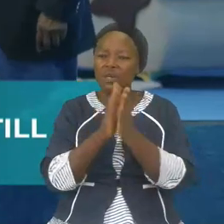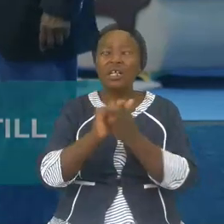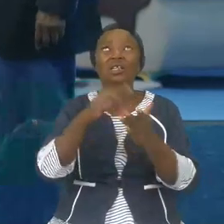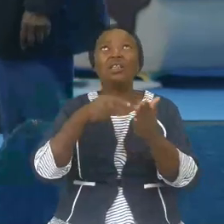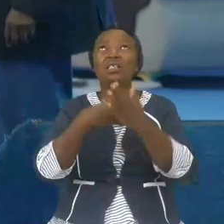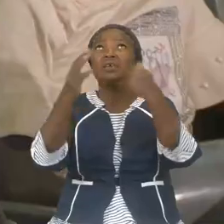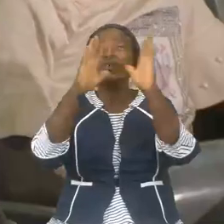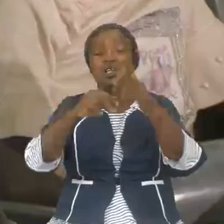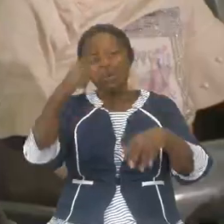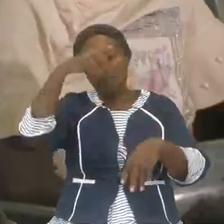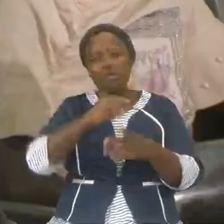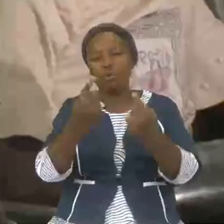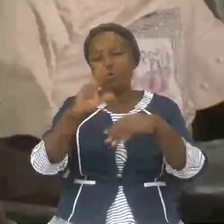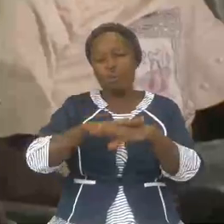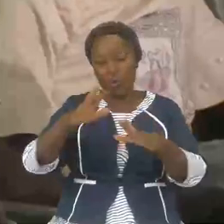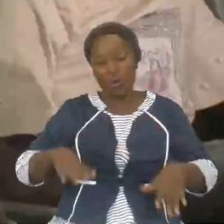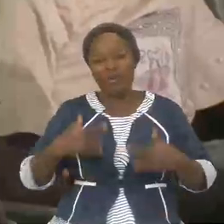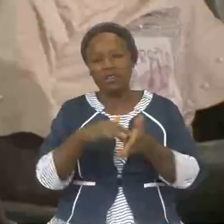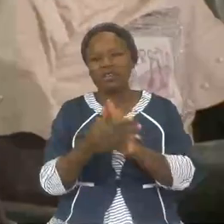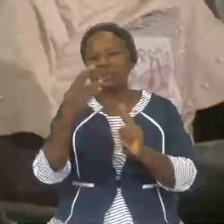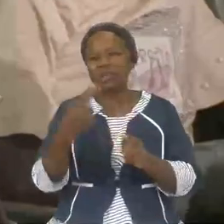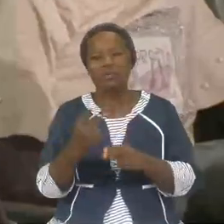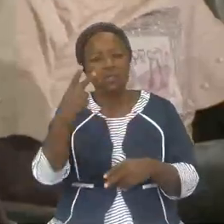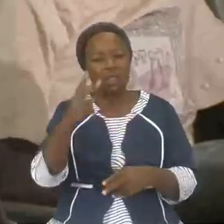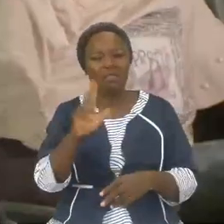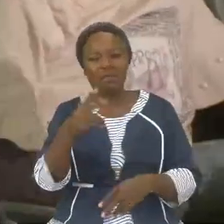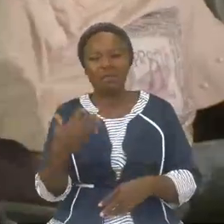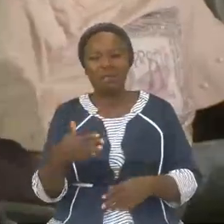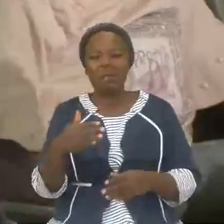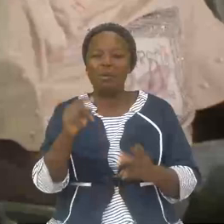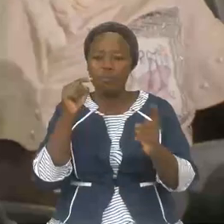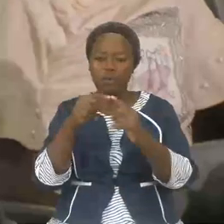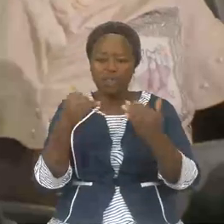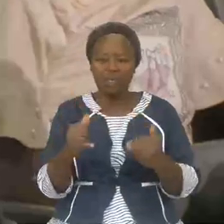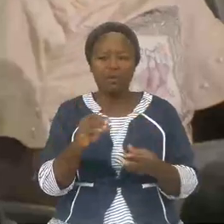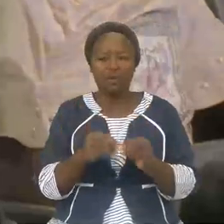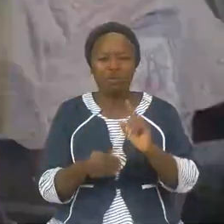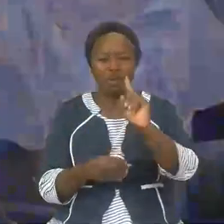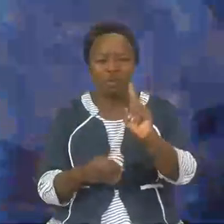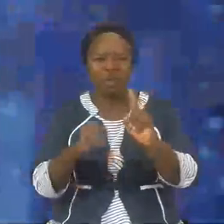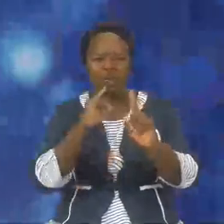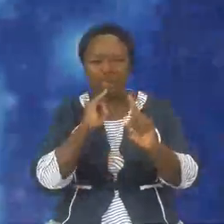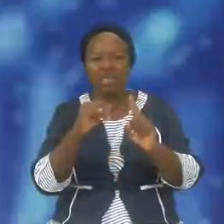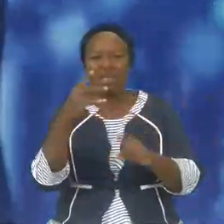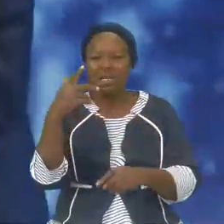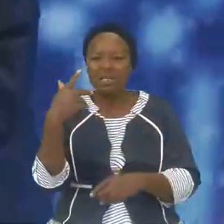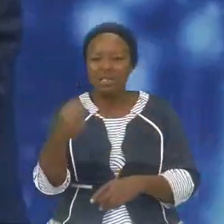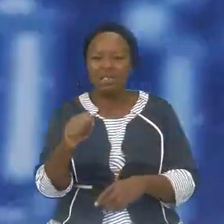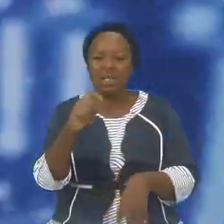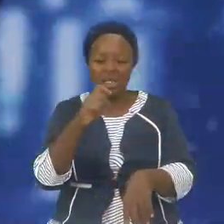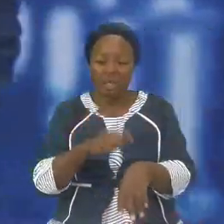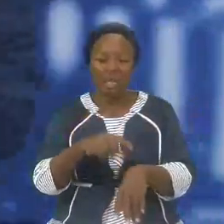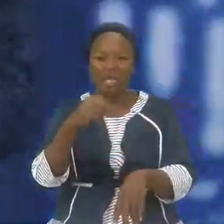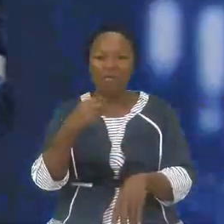2022, je prie que la sagesse céleste vienne dans votre vie. Nous allons voir trois points ici. Numéro 1,